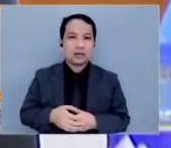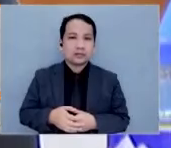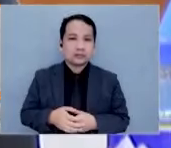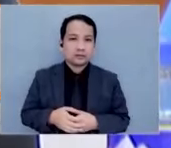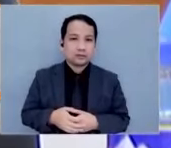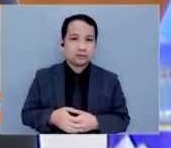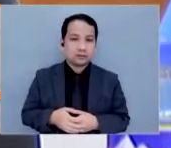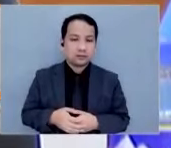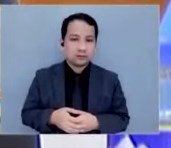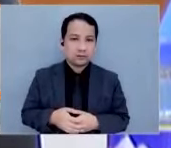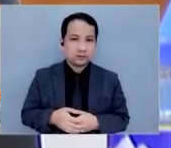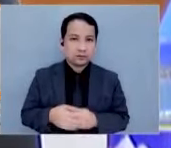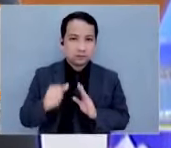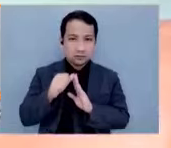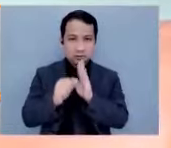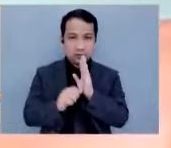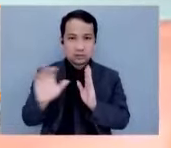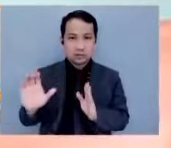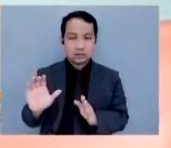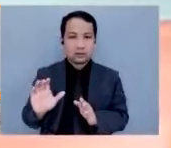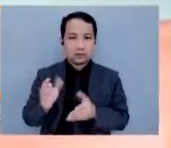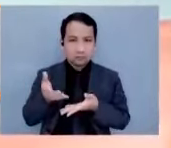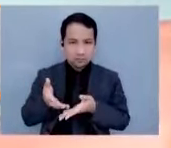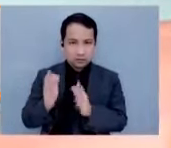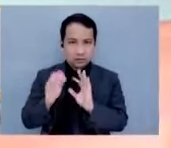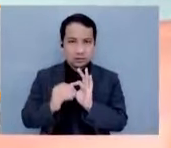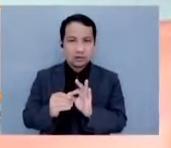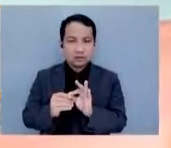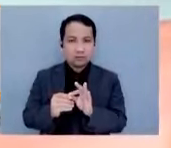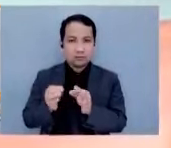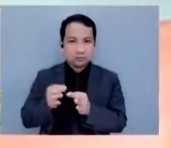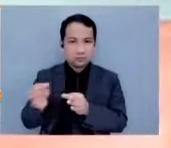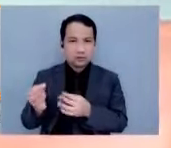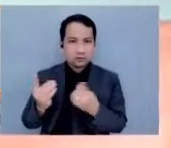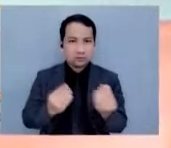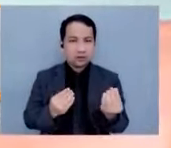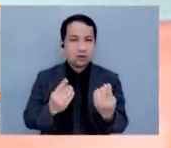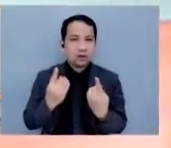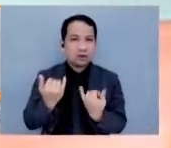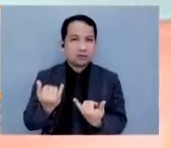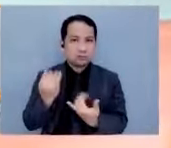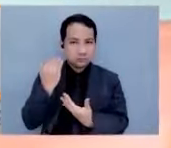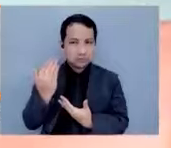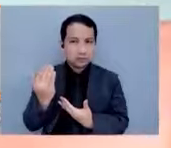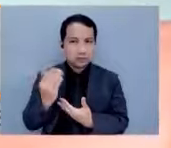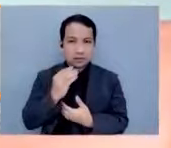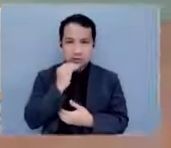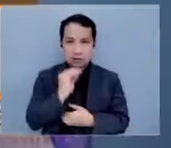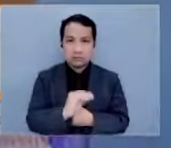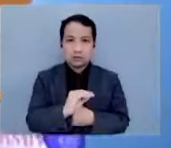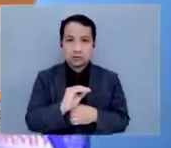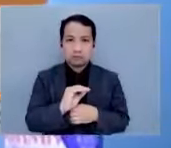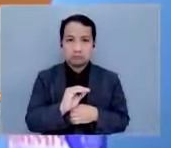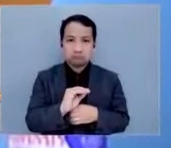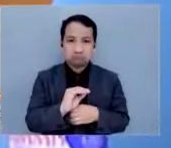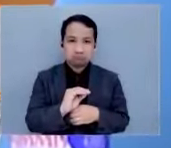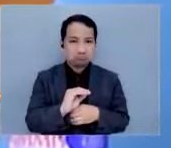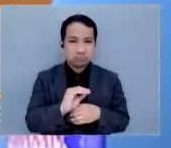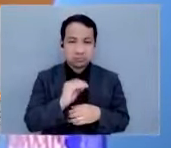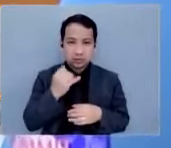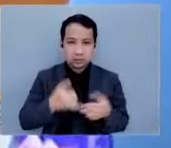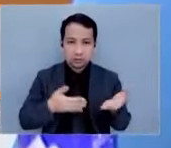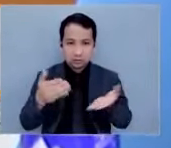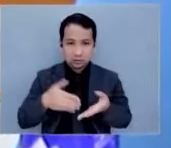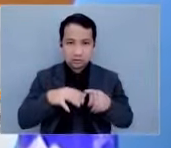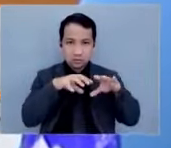umapilang abogado ni Kibuloy na bigyan sila ng palugit bago gawing epektibo ang contempt at arrest order. May I make